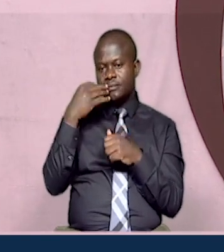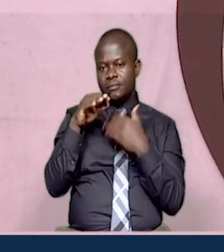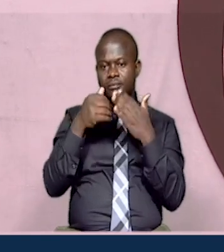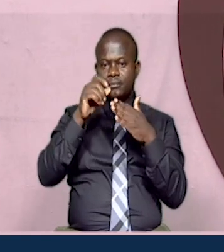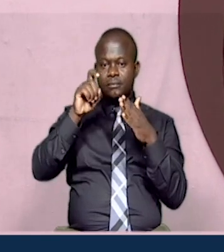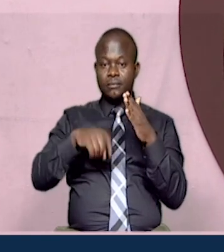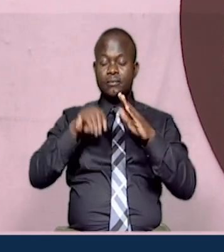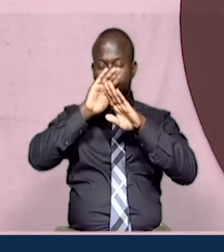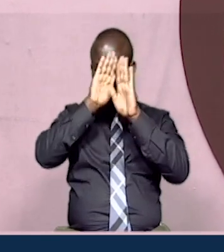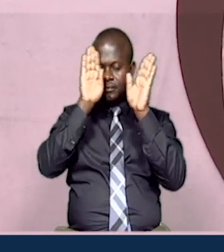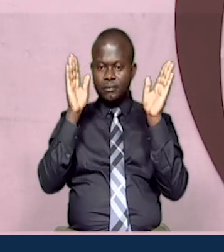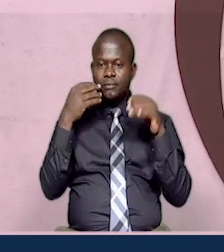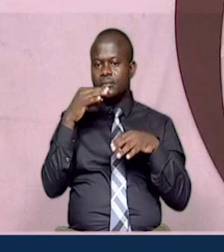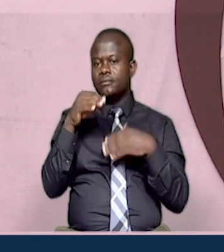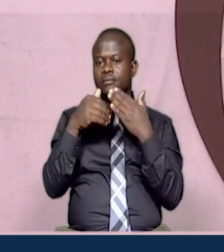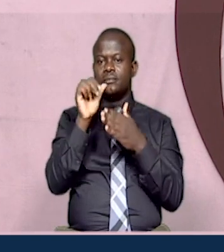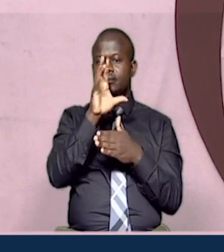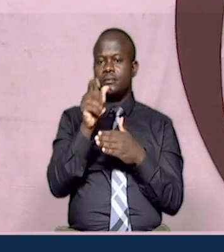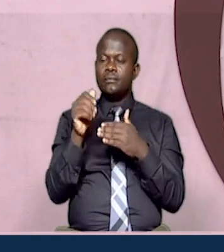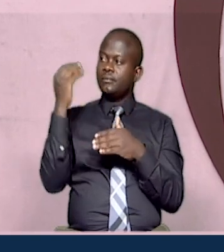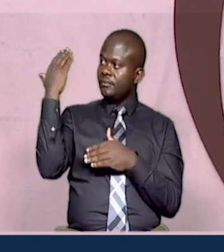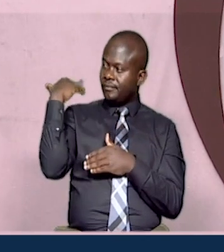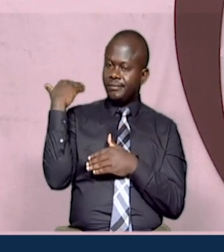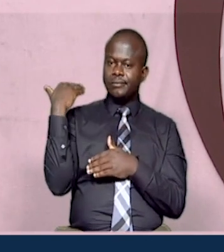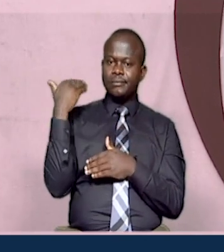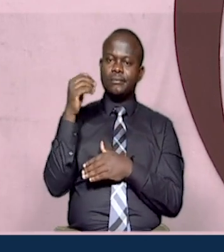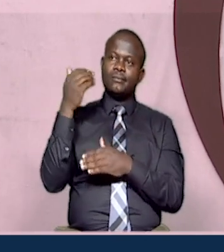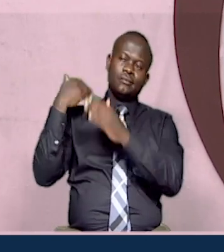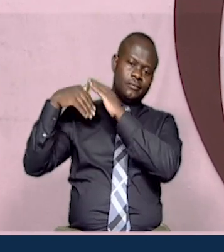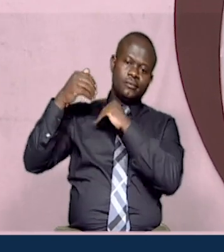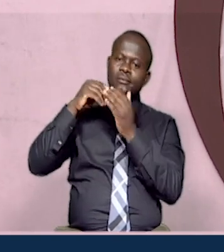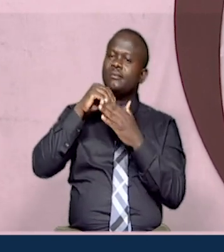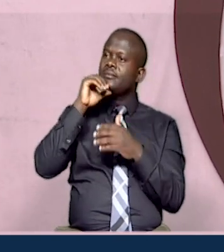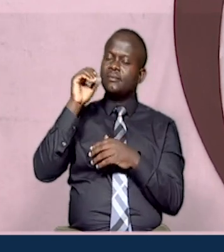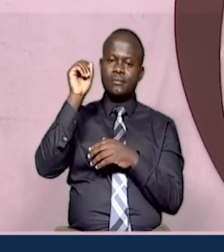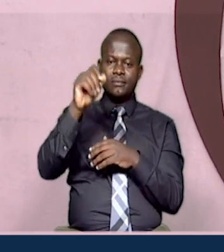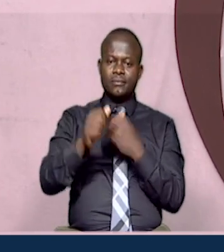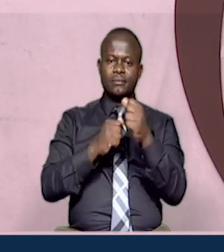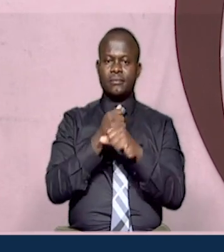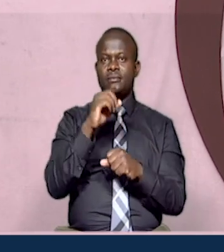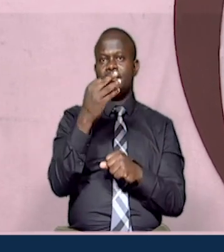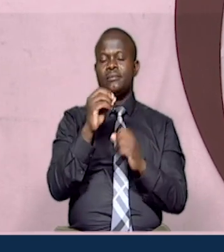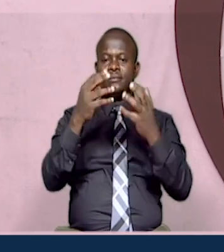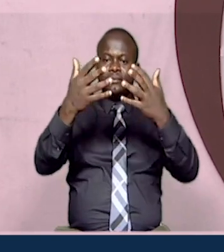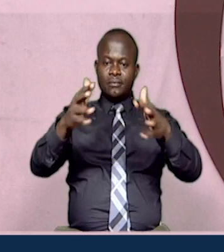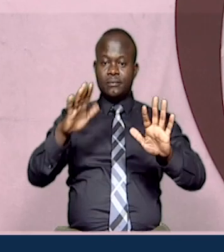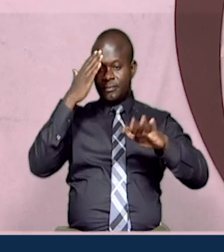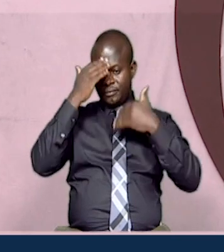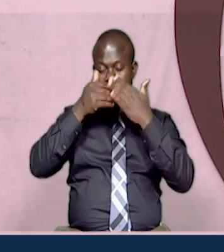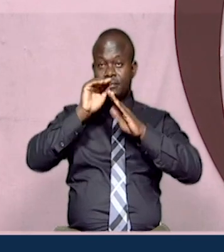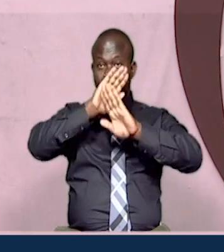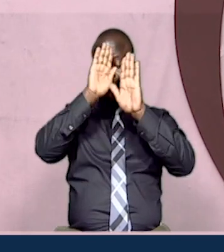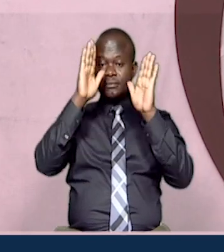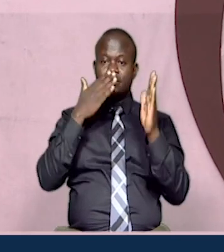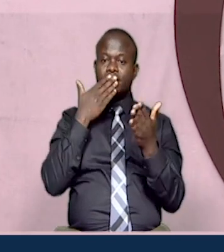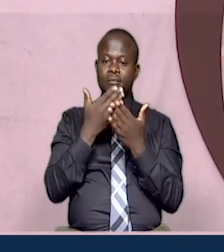bagomba gusobanukirwa Ubufaransa na Afurika by'ejo hashize. Ejo hashize si kera, ni mu myaka 30 ishize. Kugira ngo basobanukirwe